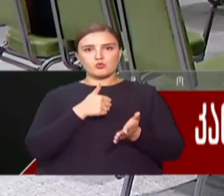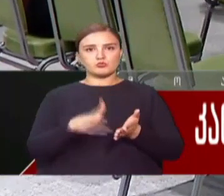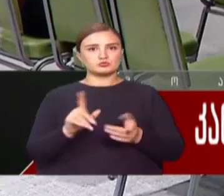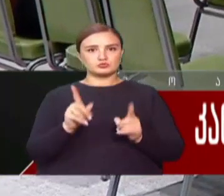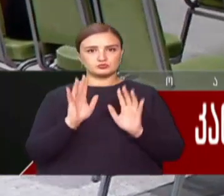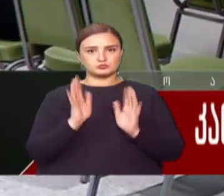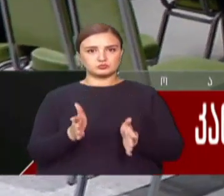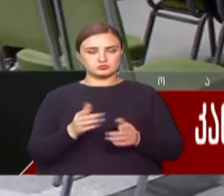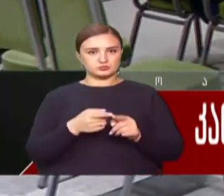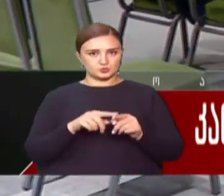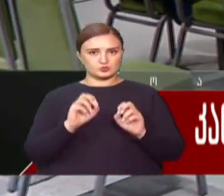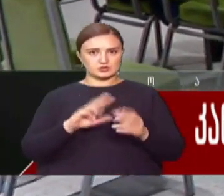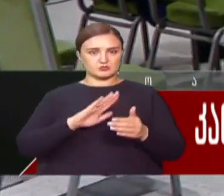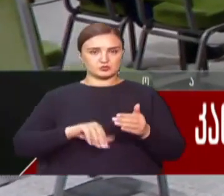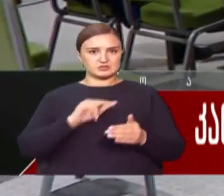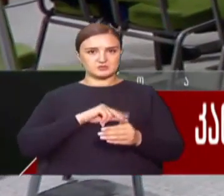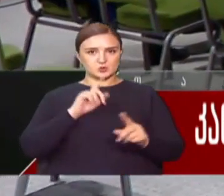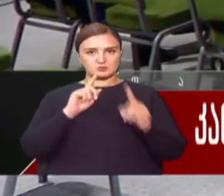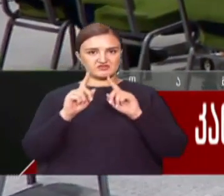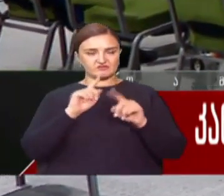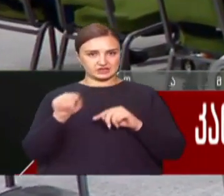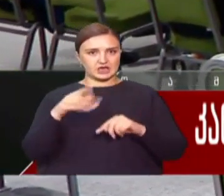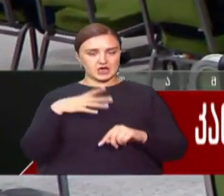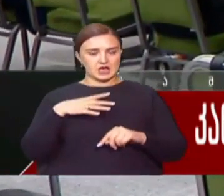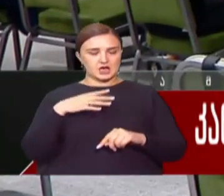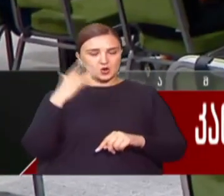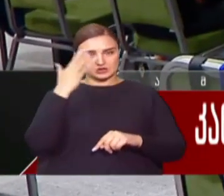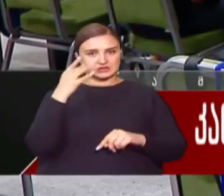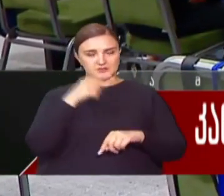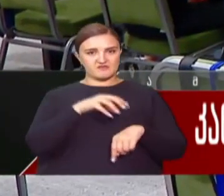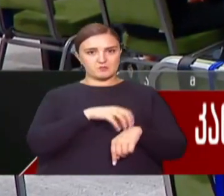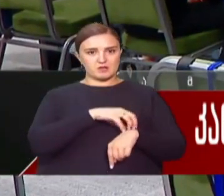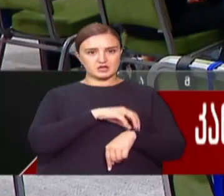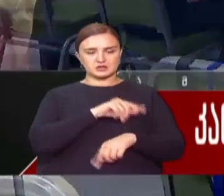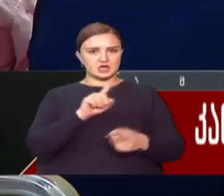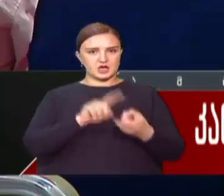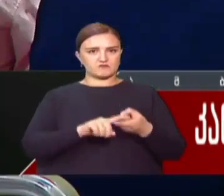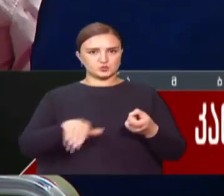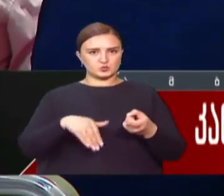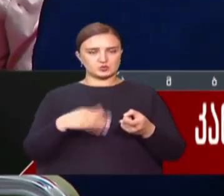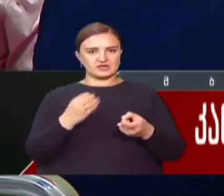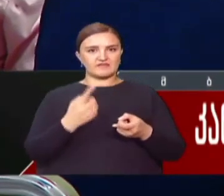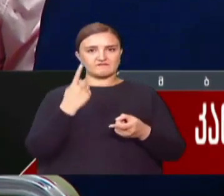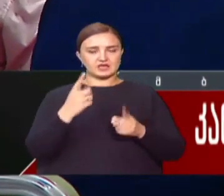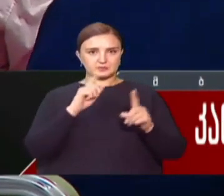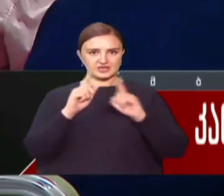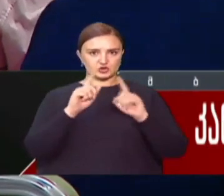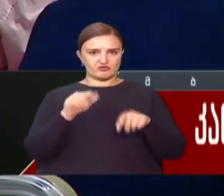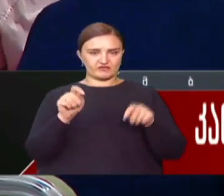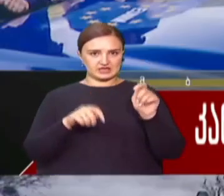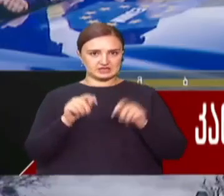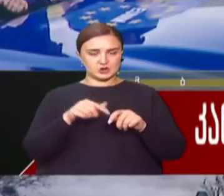იქნება? უსაფრთხოების სამსახურის ბრიფინგებთან თუ მმართველი პარტიის წევრებთან სულაც არ ჰქონია კავშირი, კიდევ ერთ პრესკონფერენციას,